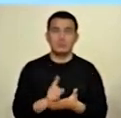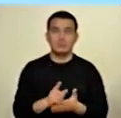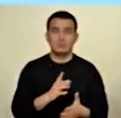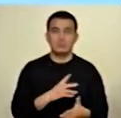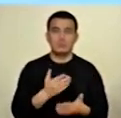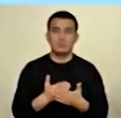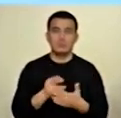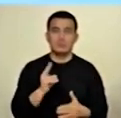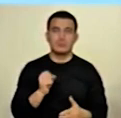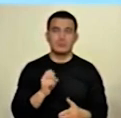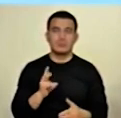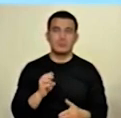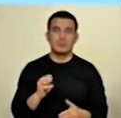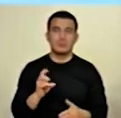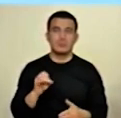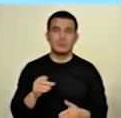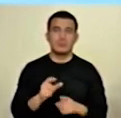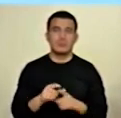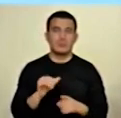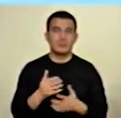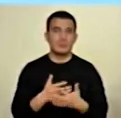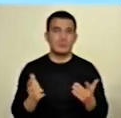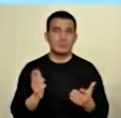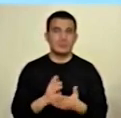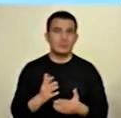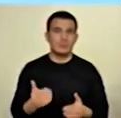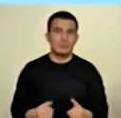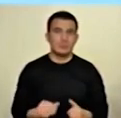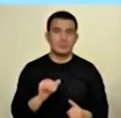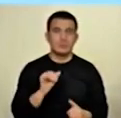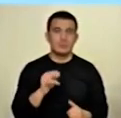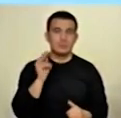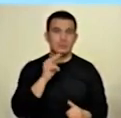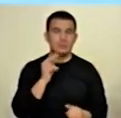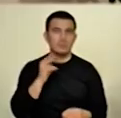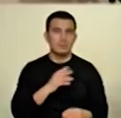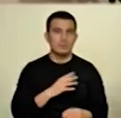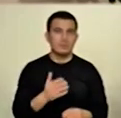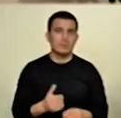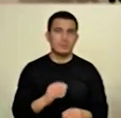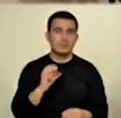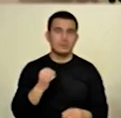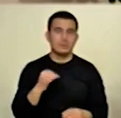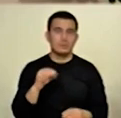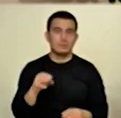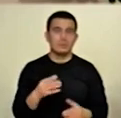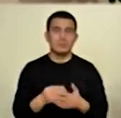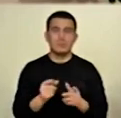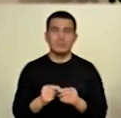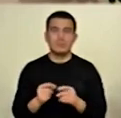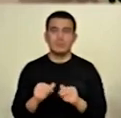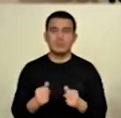kontent turlarini shakllantiring. Demak, biz o'tgan darsda o'tgan edik, aynan veb sayt tarkibini qanday